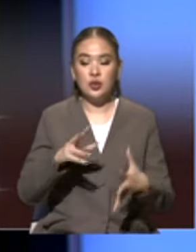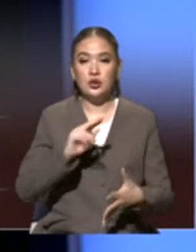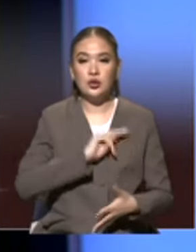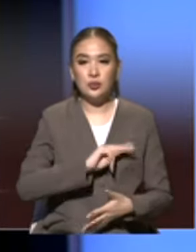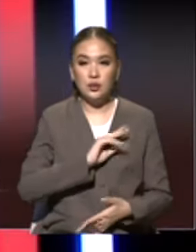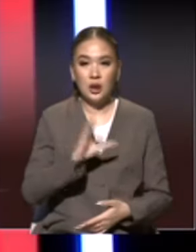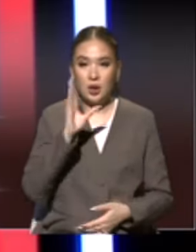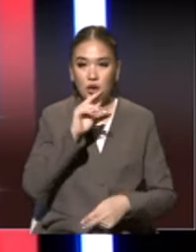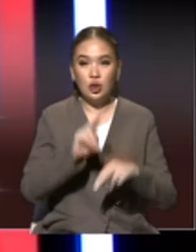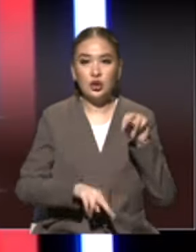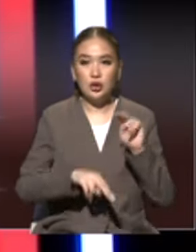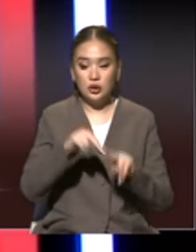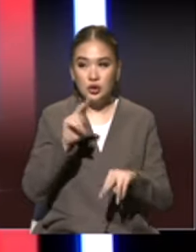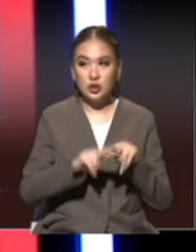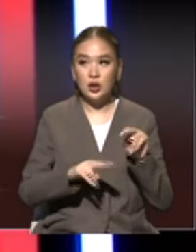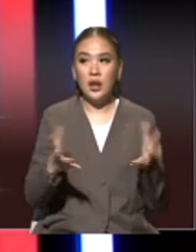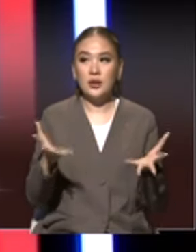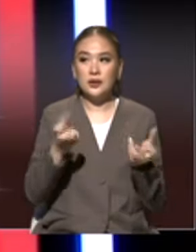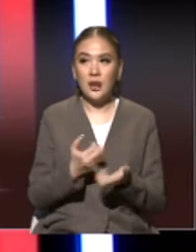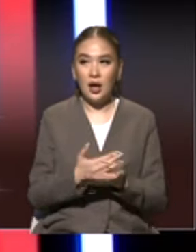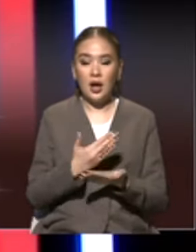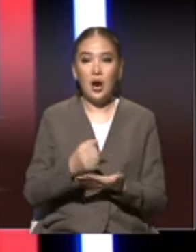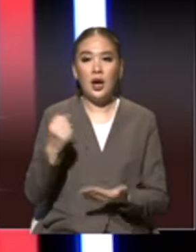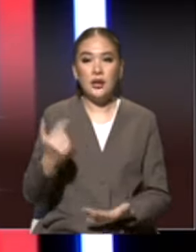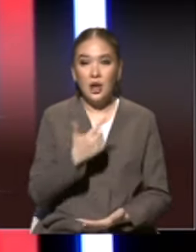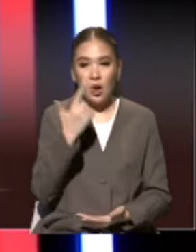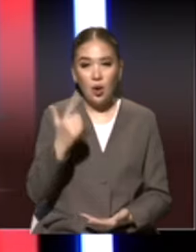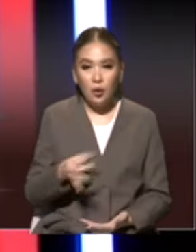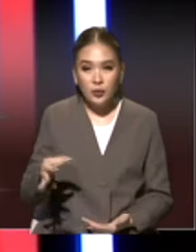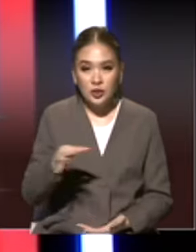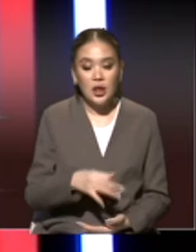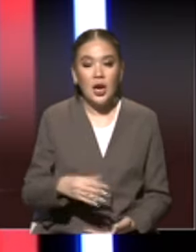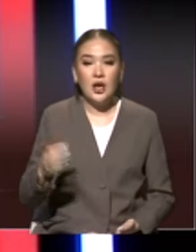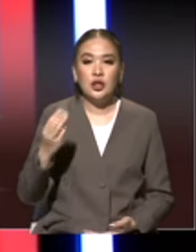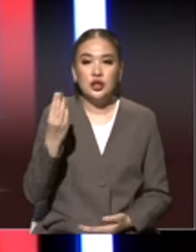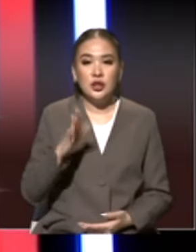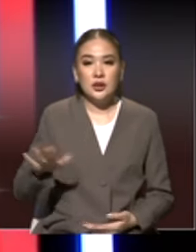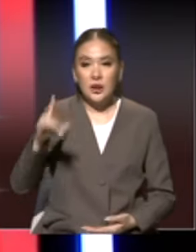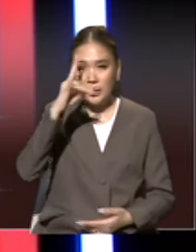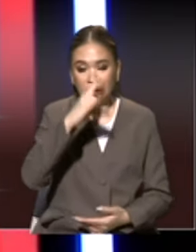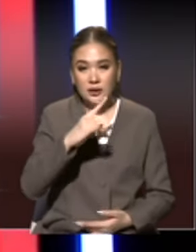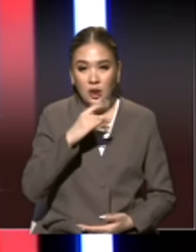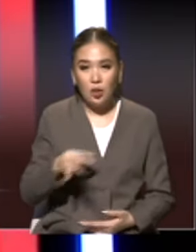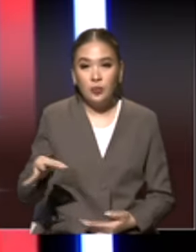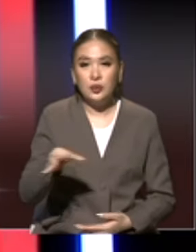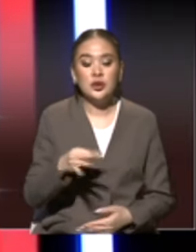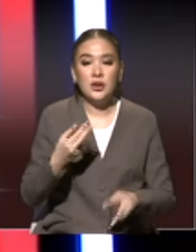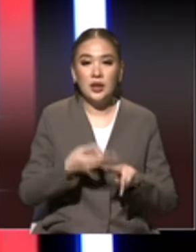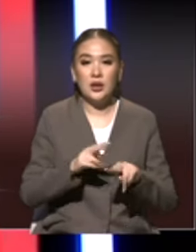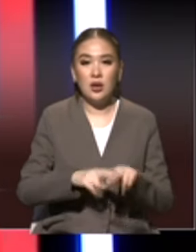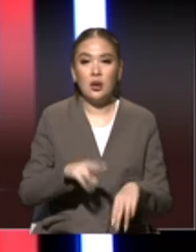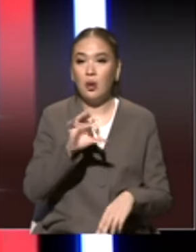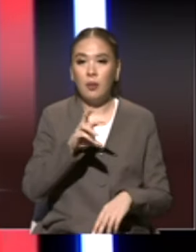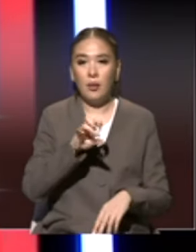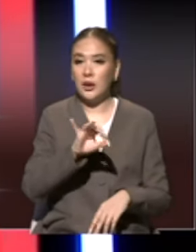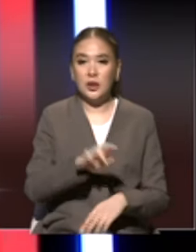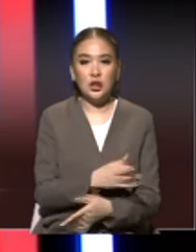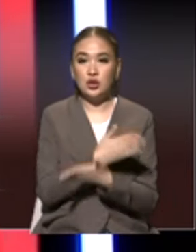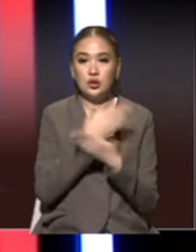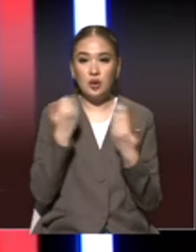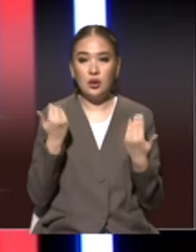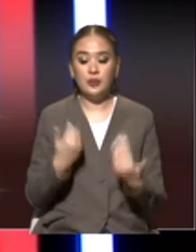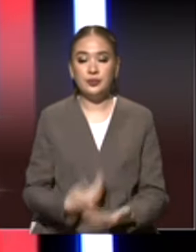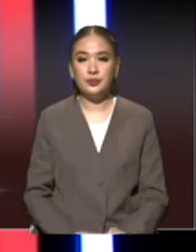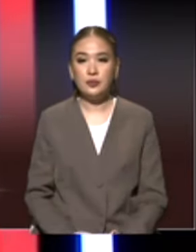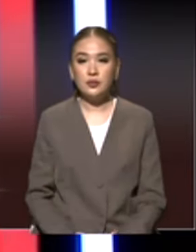компанияларын алайықшы мысалға, біз айтып отырмыз ғой, Атырау облысы деп алайық, немесе жаңағы Шығыс Қазақстан облысы мысалға, ол жақта жаңағындай алпауыт компаниялар жоқ. А біз мына